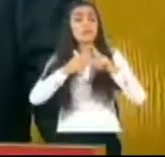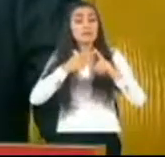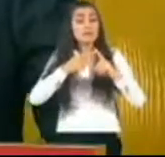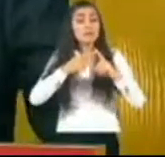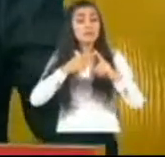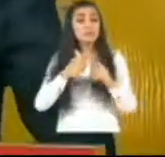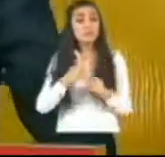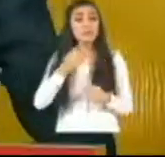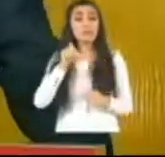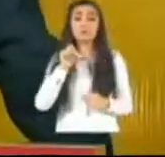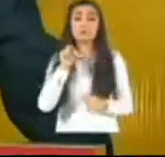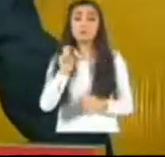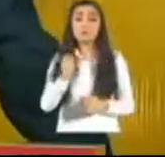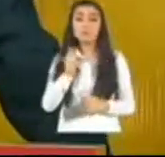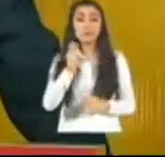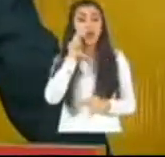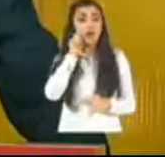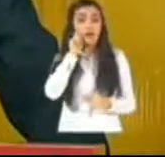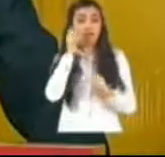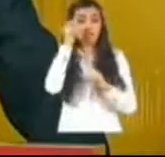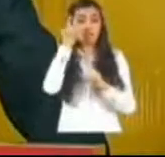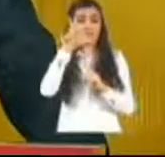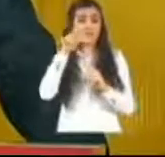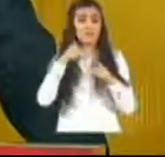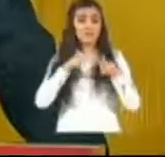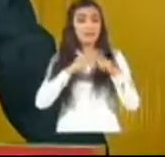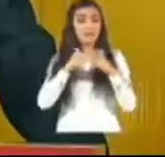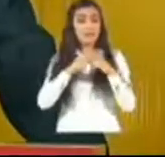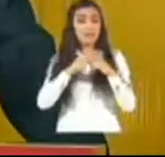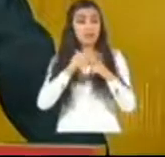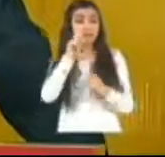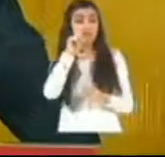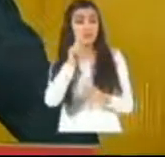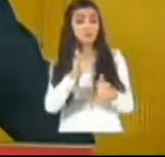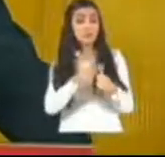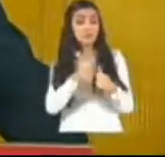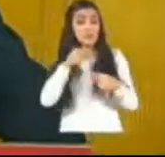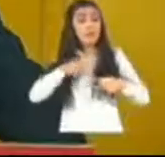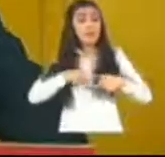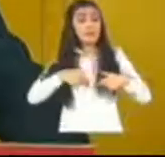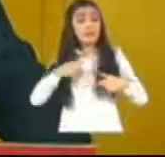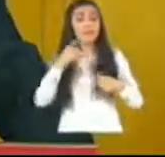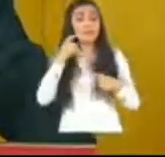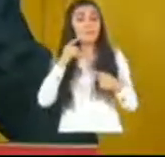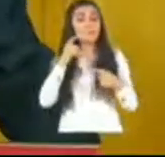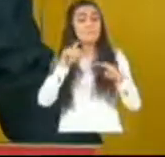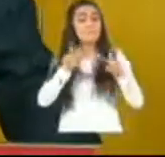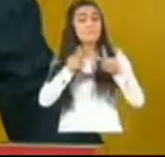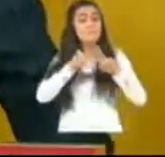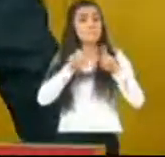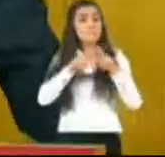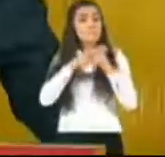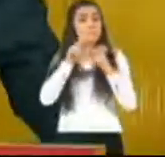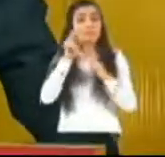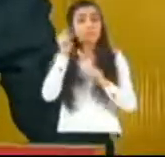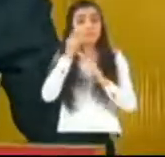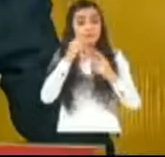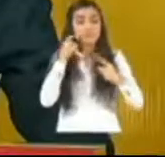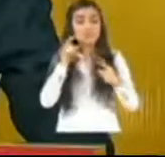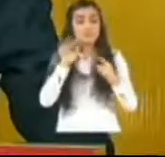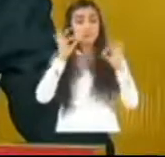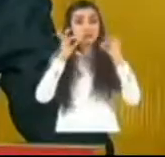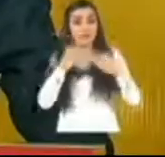siyasetimizi mutlaka ahlak ilkeleriyle derinleştirmek, milli ve manevi değerlerle çevrelemek